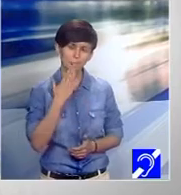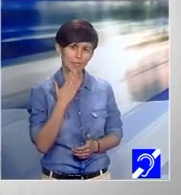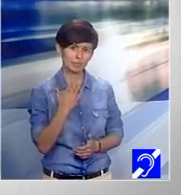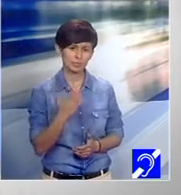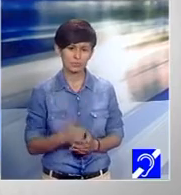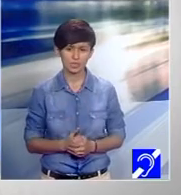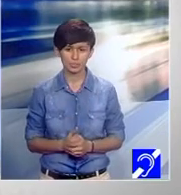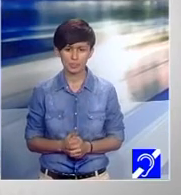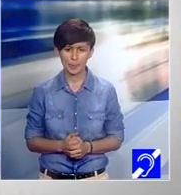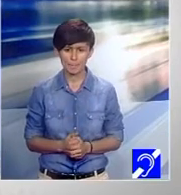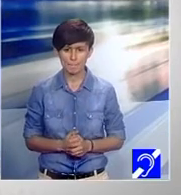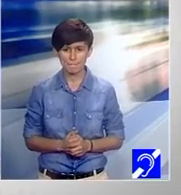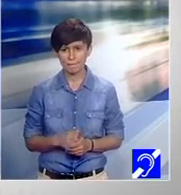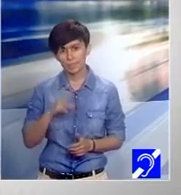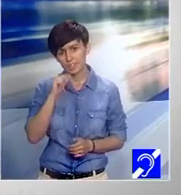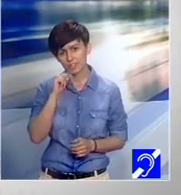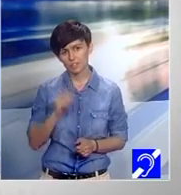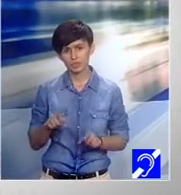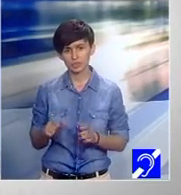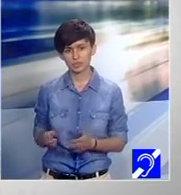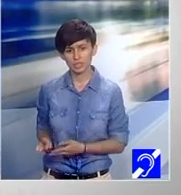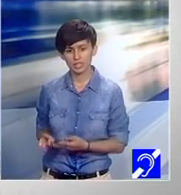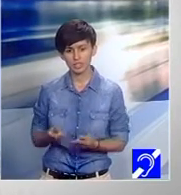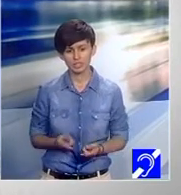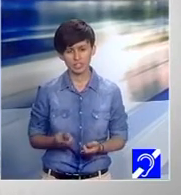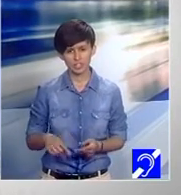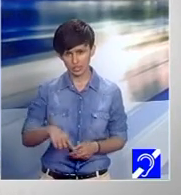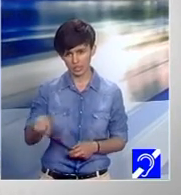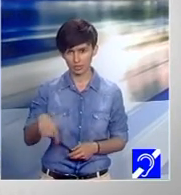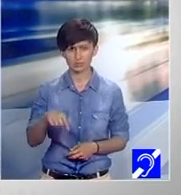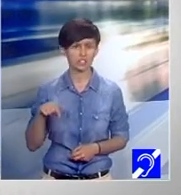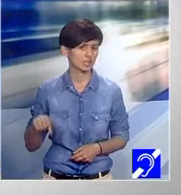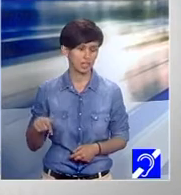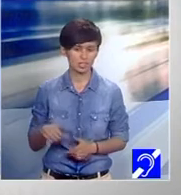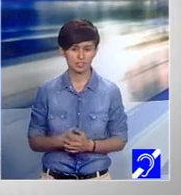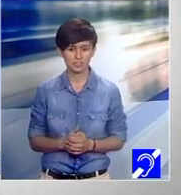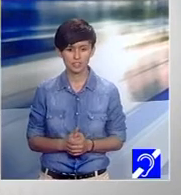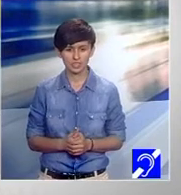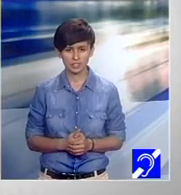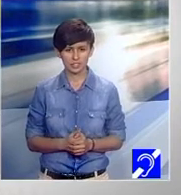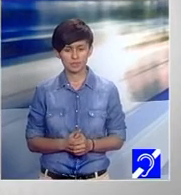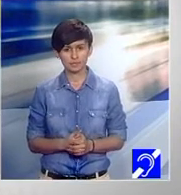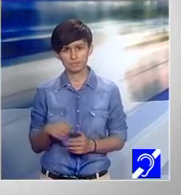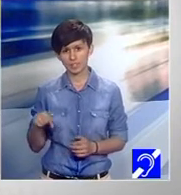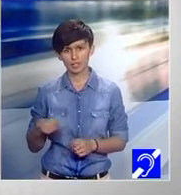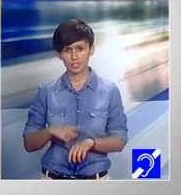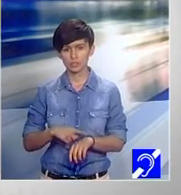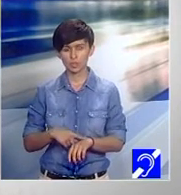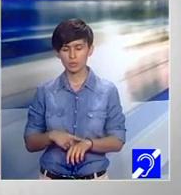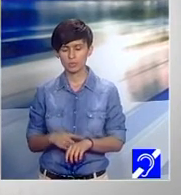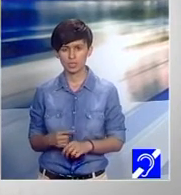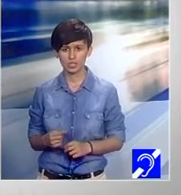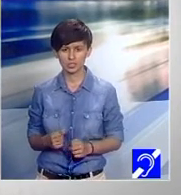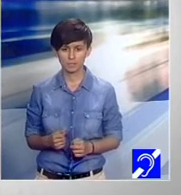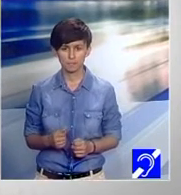întorc, doamnelor, domnilor, la invitatele mele din platou, fără prejudecăți, continuă la TVR. De la acest moment, iată, în cazul doamnei